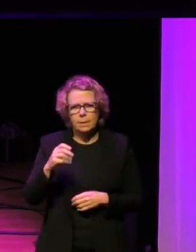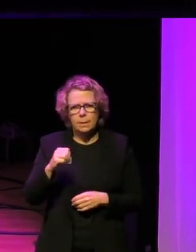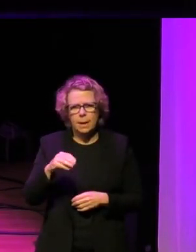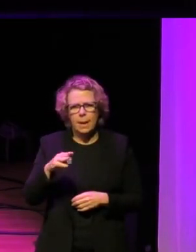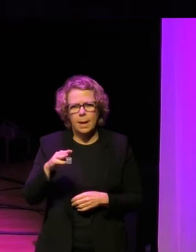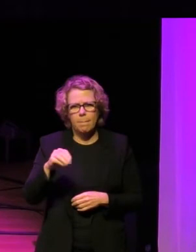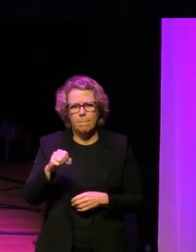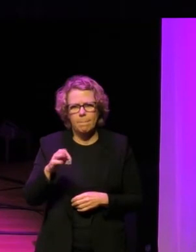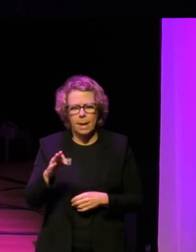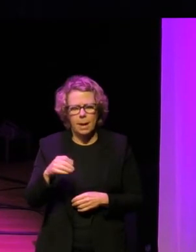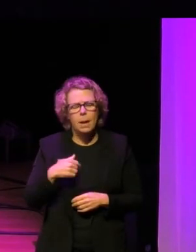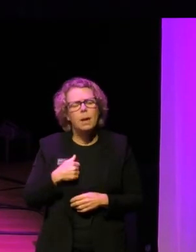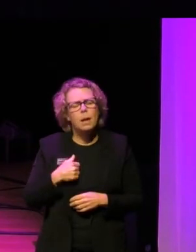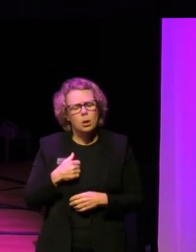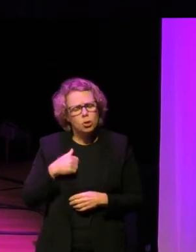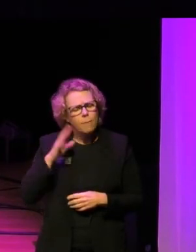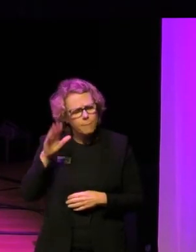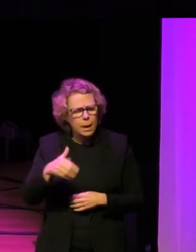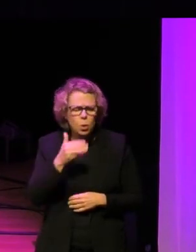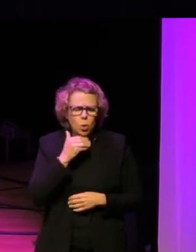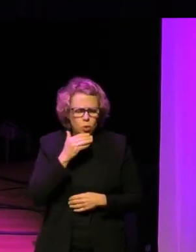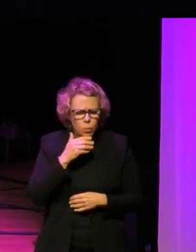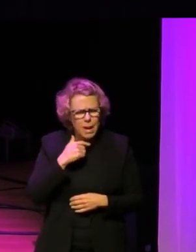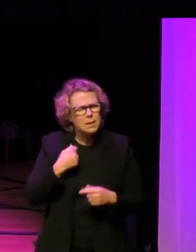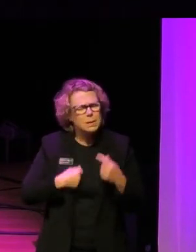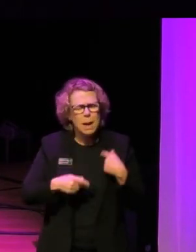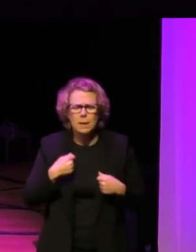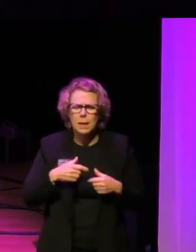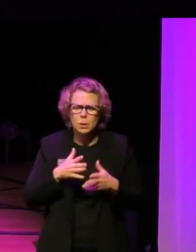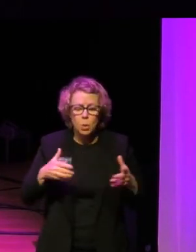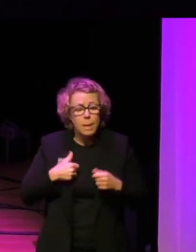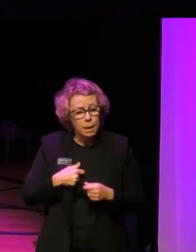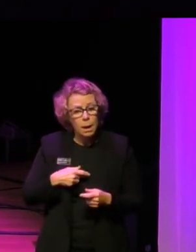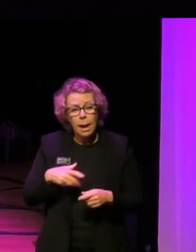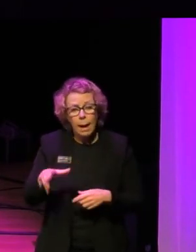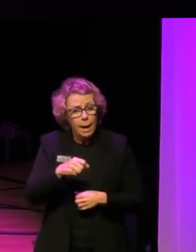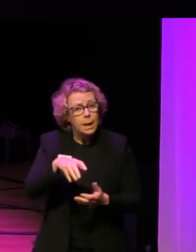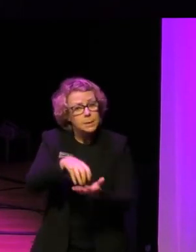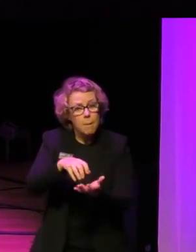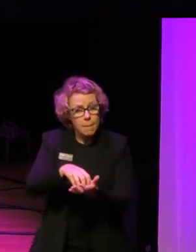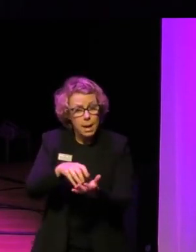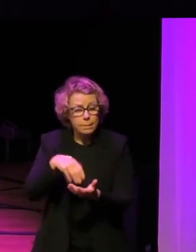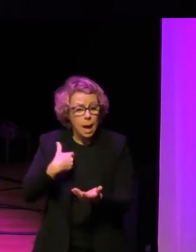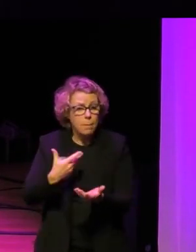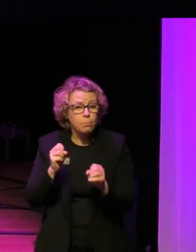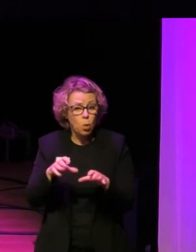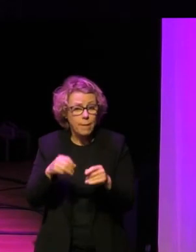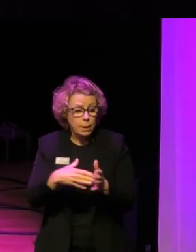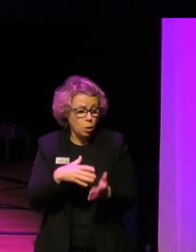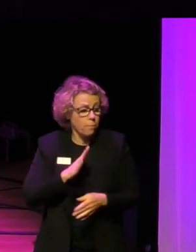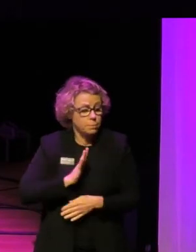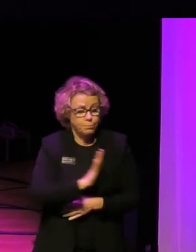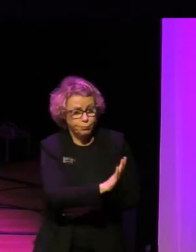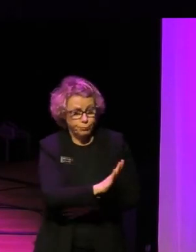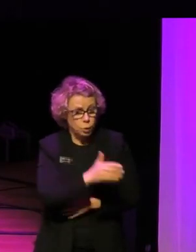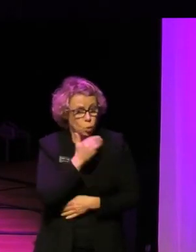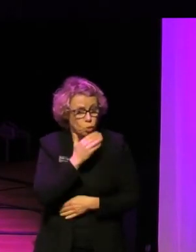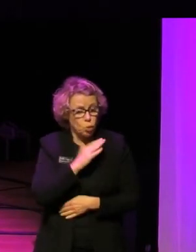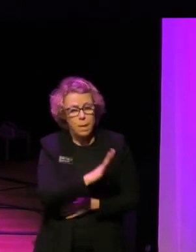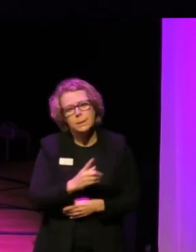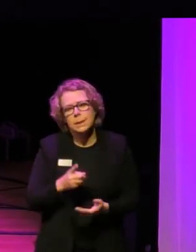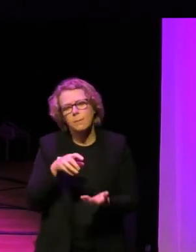jättestort smärtan, inte bara för oss ungdomarna utan att hela samhället har drabbats av den här situationen. Men det som är jätteviktigt, det är